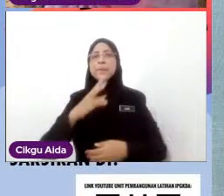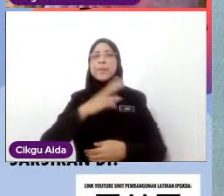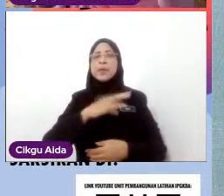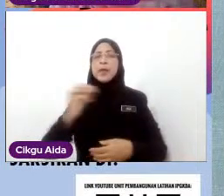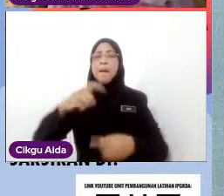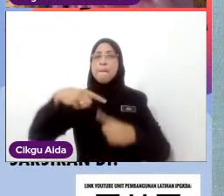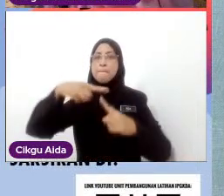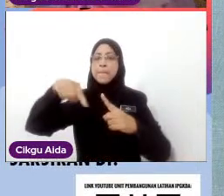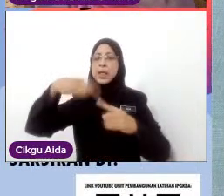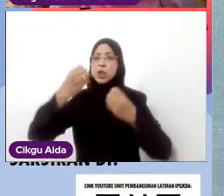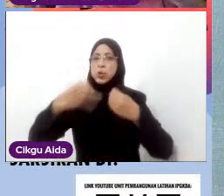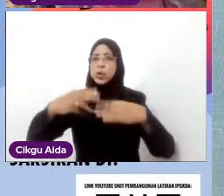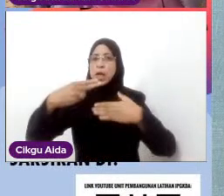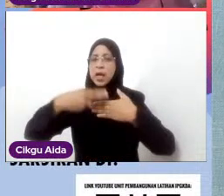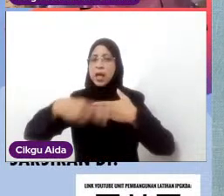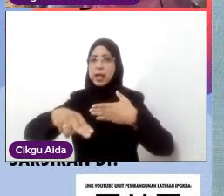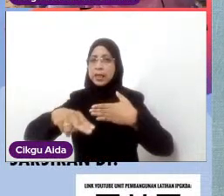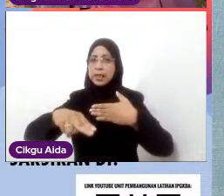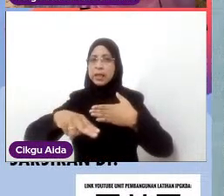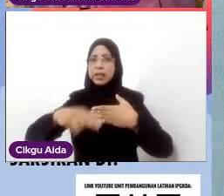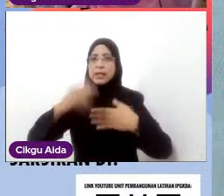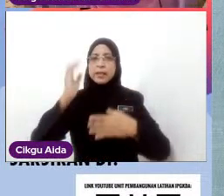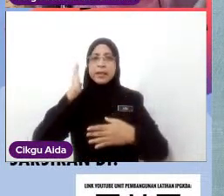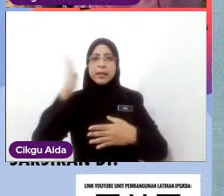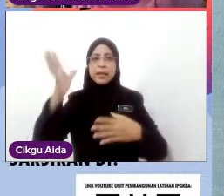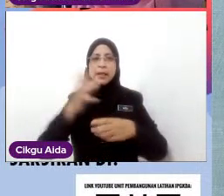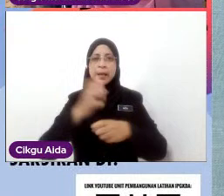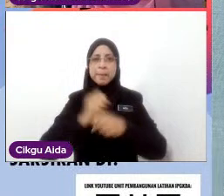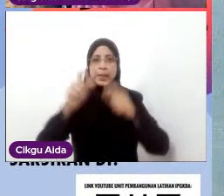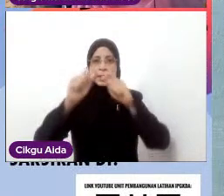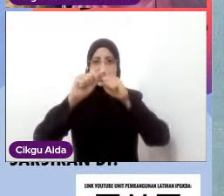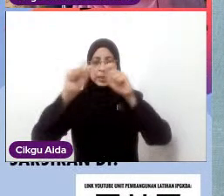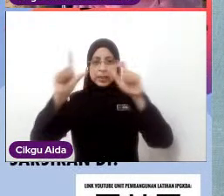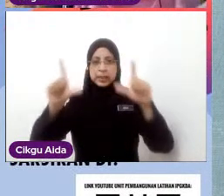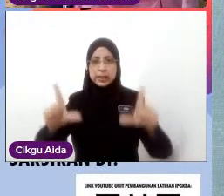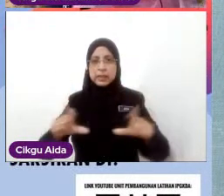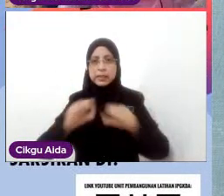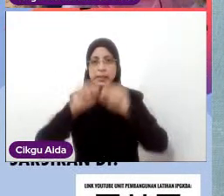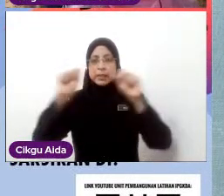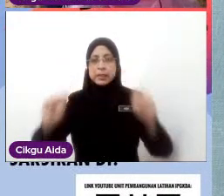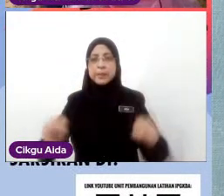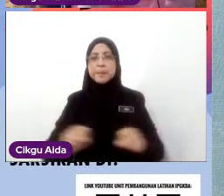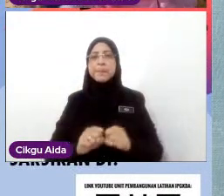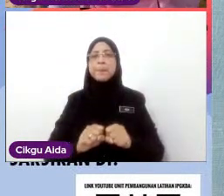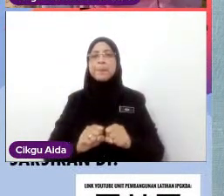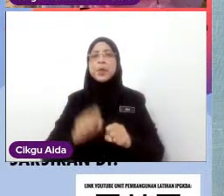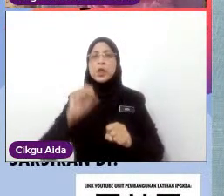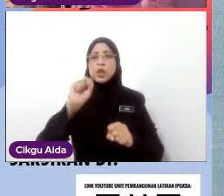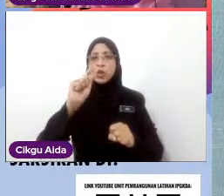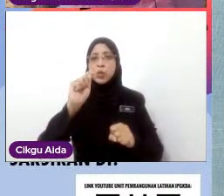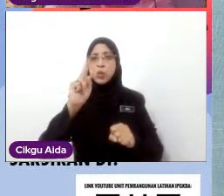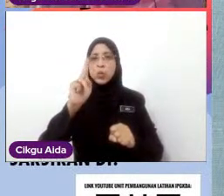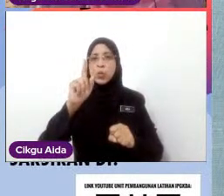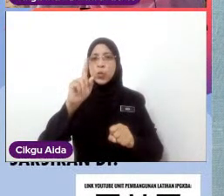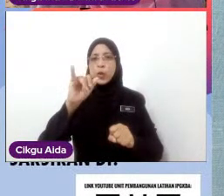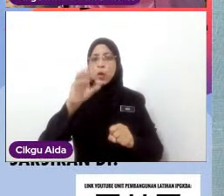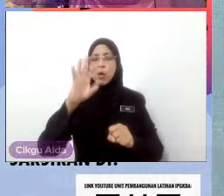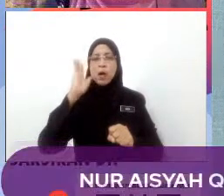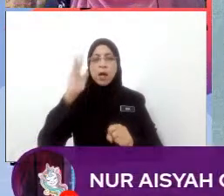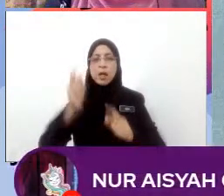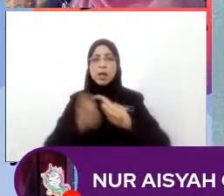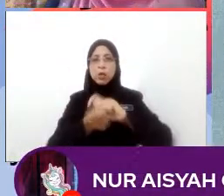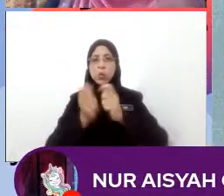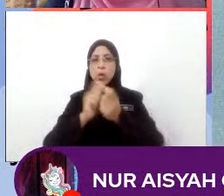diorang hantar, akan sampai ke sistem yang tadi, Google Data Studio, kemudian akan auto-generate. Bila pentadbir dah